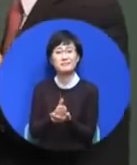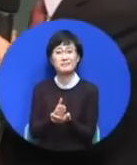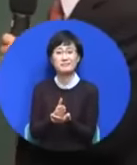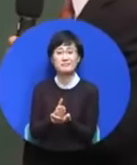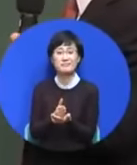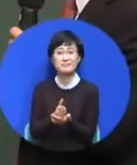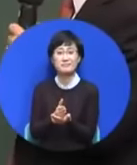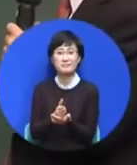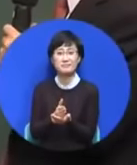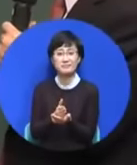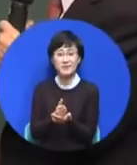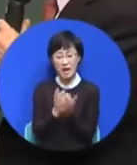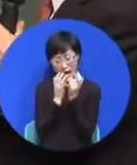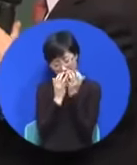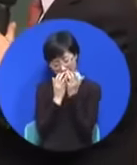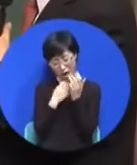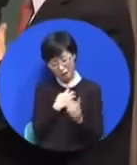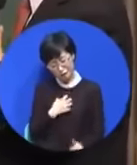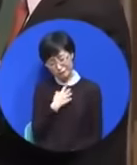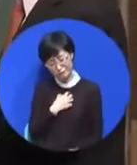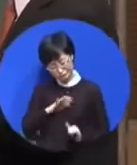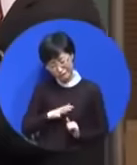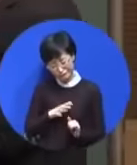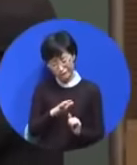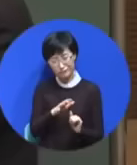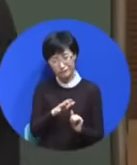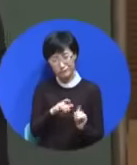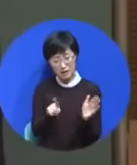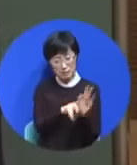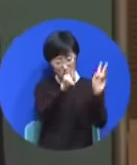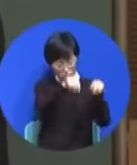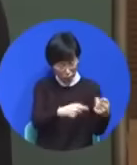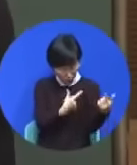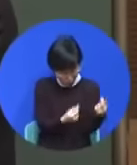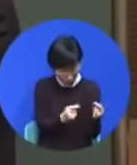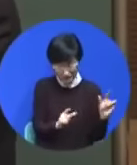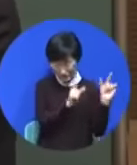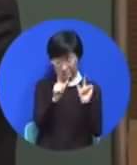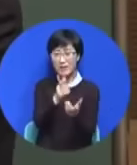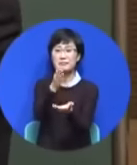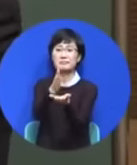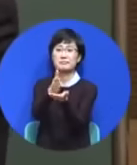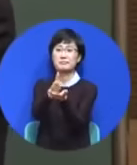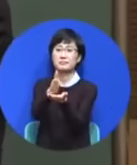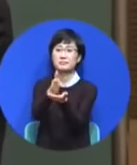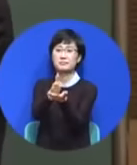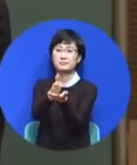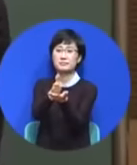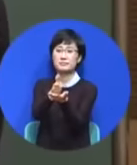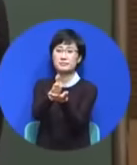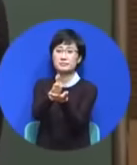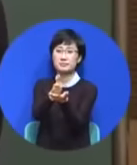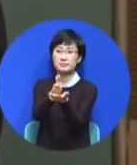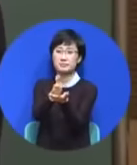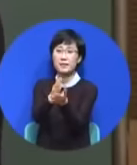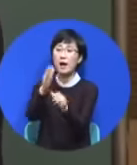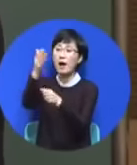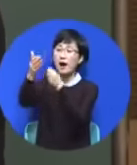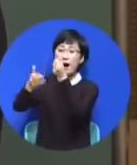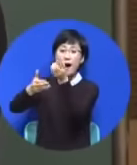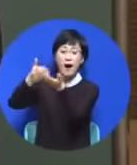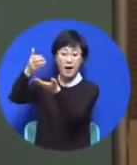쓸데없는 녀 사 불신자처럼 살만 안 돼요 하나님은 숨겨준 다를